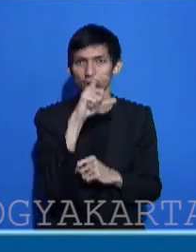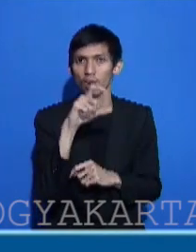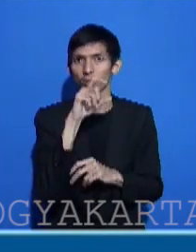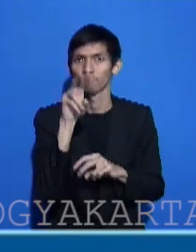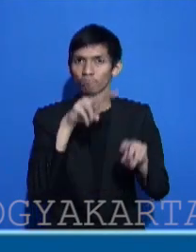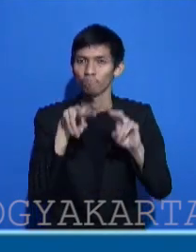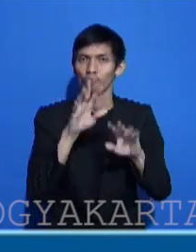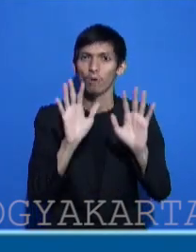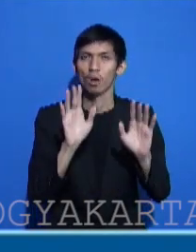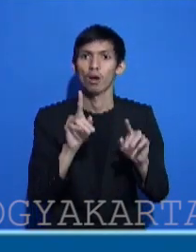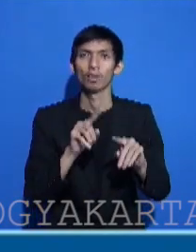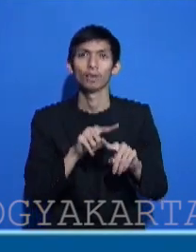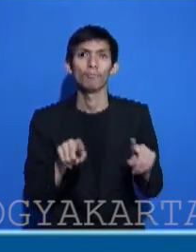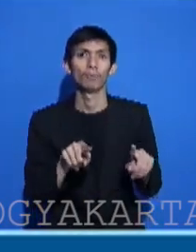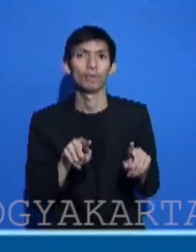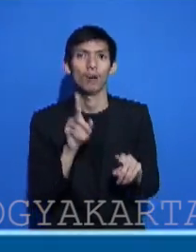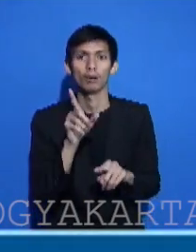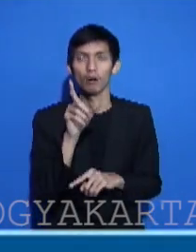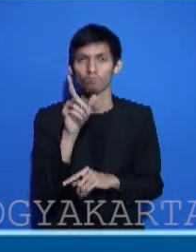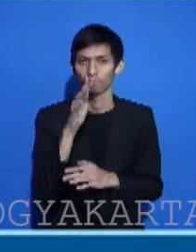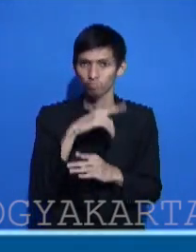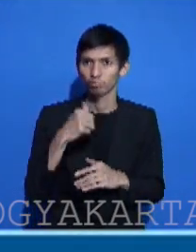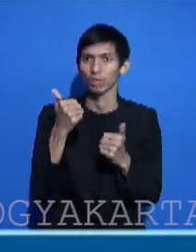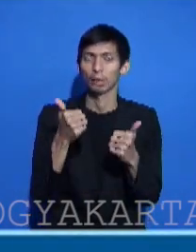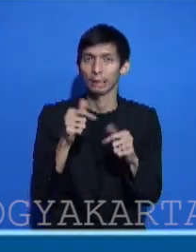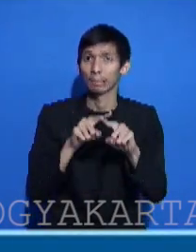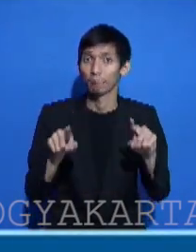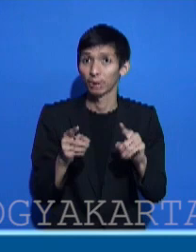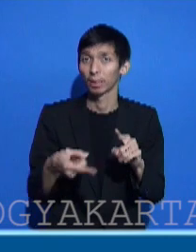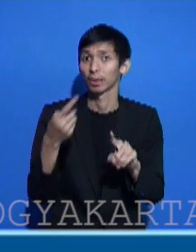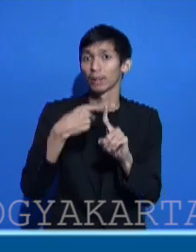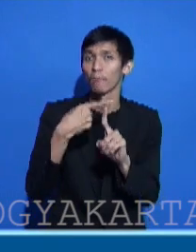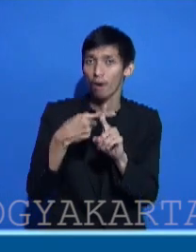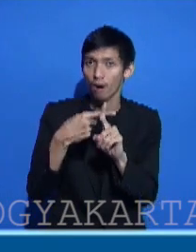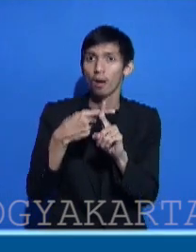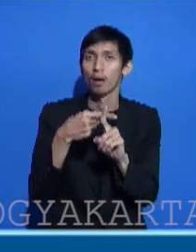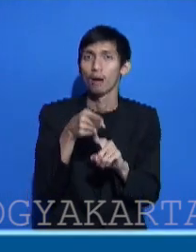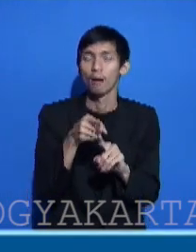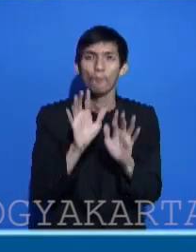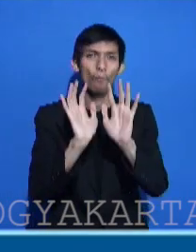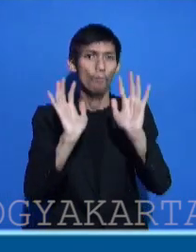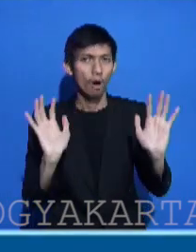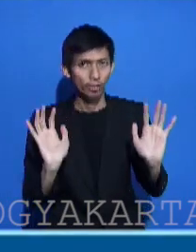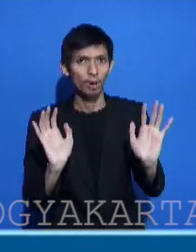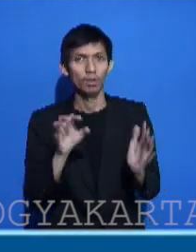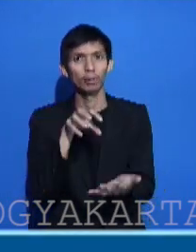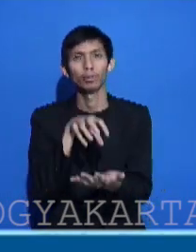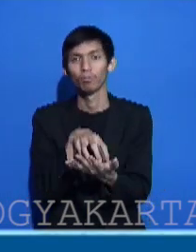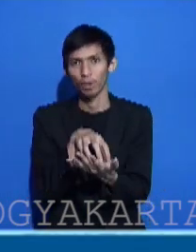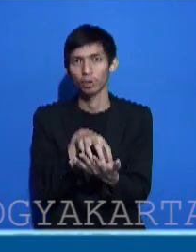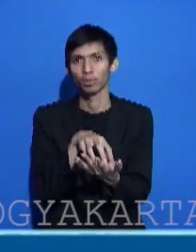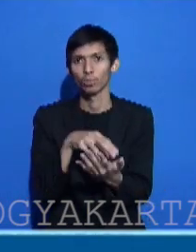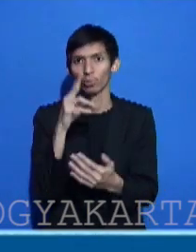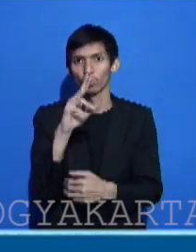alam pesisir ingkang endah lanem semaken nanging ugi kathah dipun dadosaken papan kangge